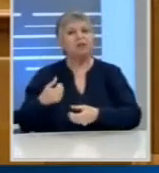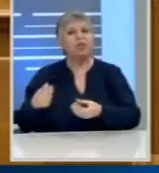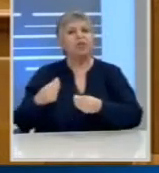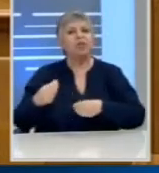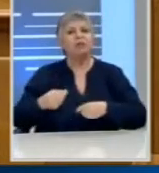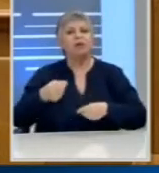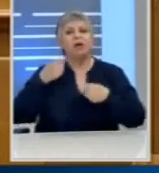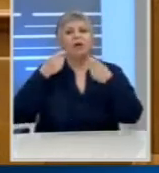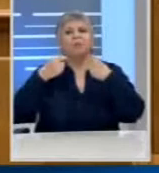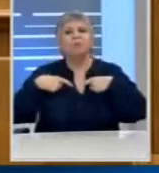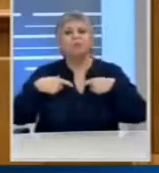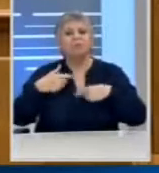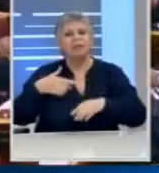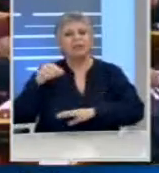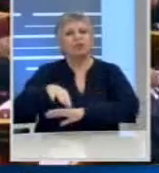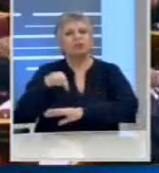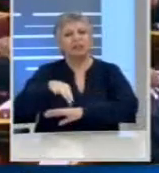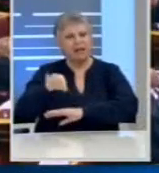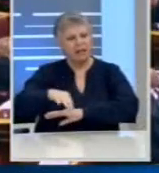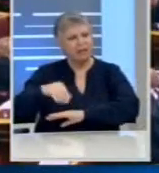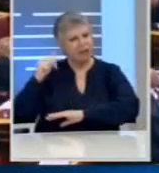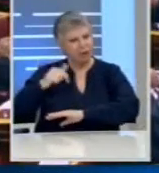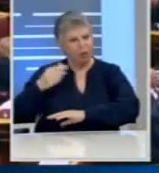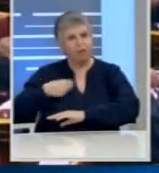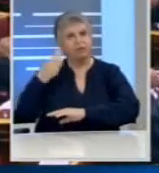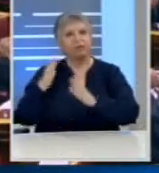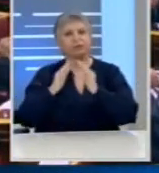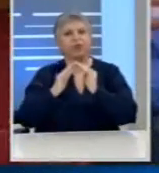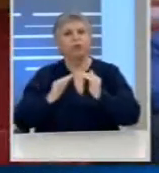τους πρωτοκαταταγμένους.